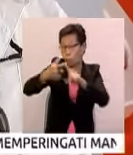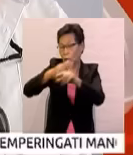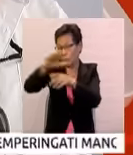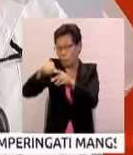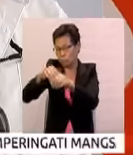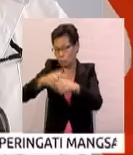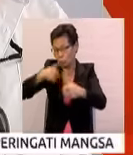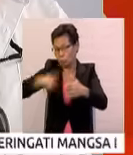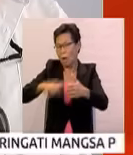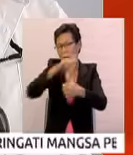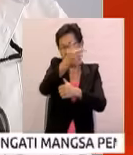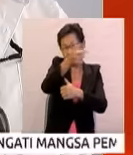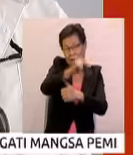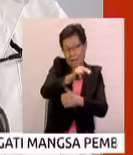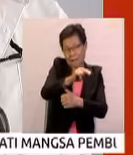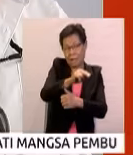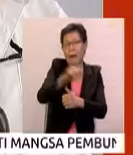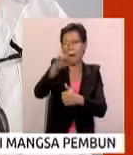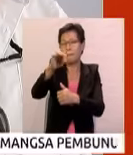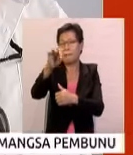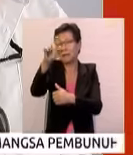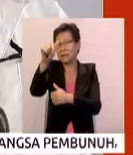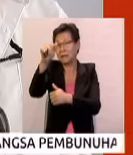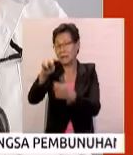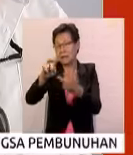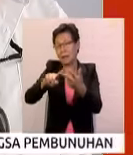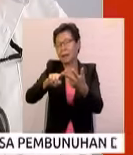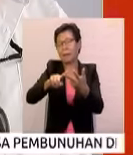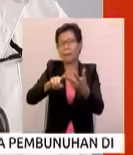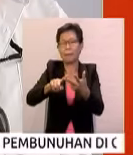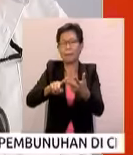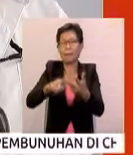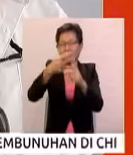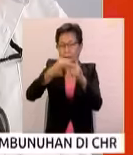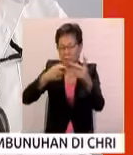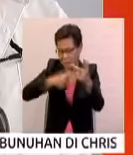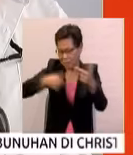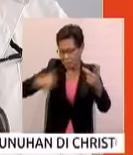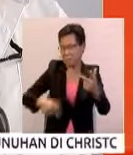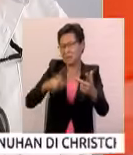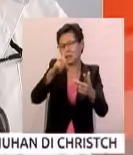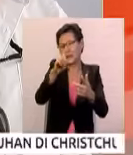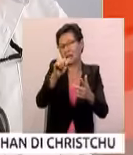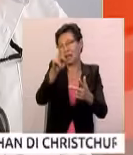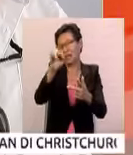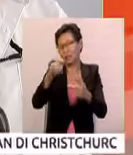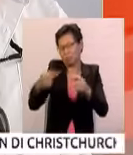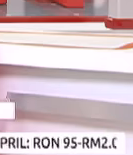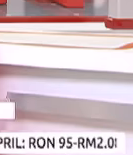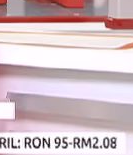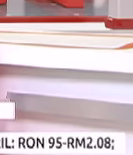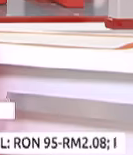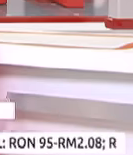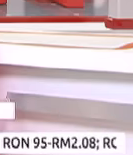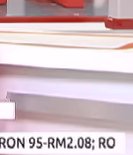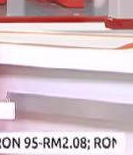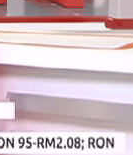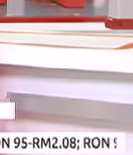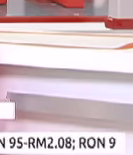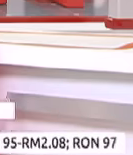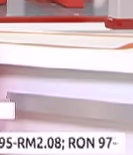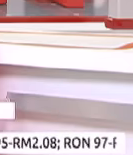China, Cheng Chong Fu, Martin Ram dan juga seorang bakal menyinar dari China, David Chen. Channel 8